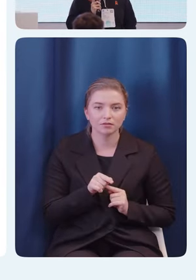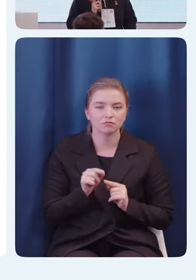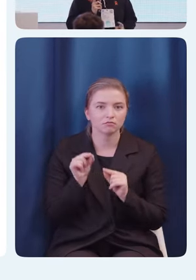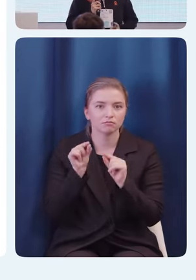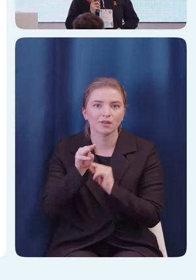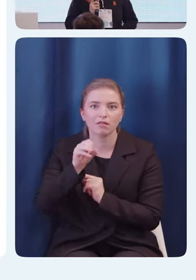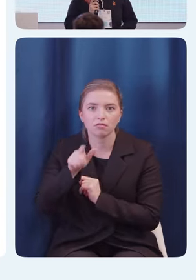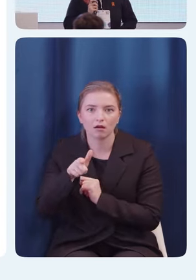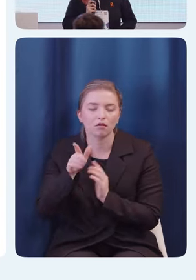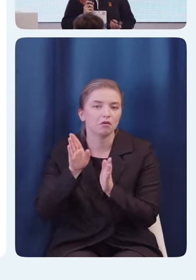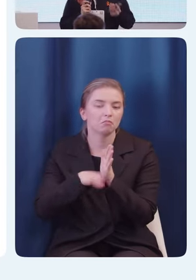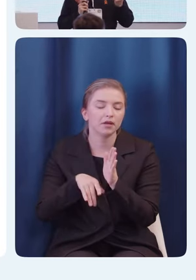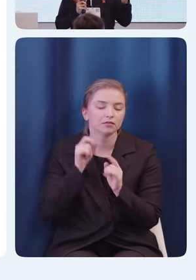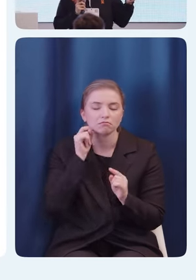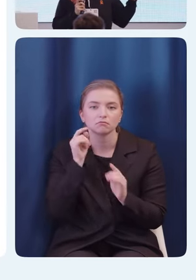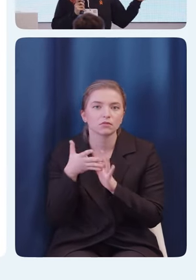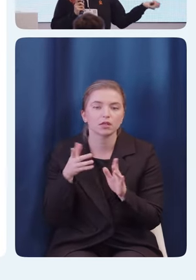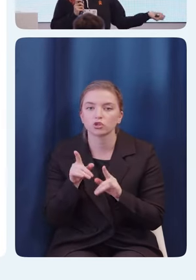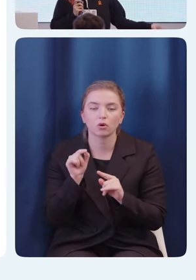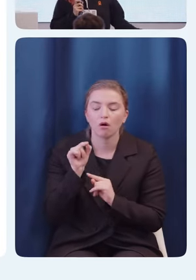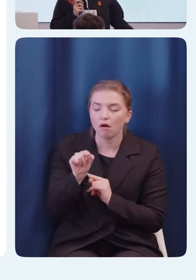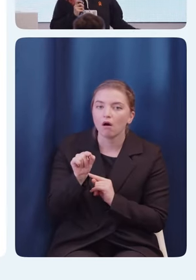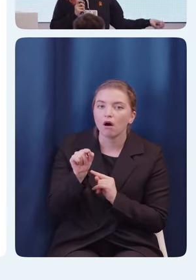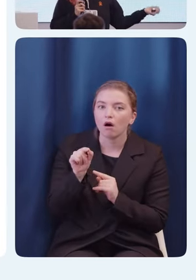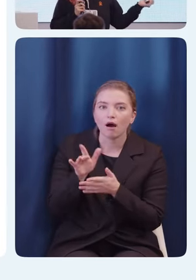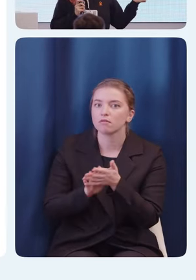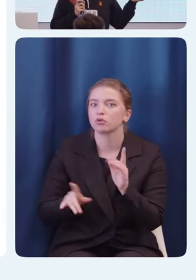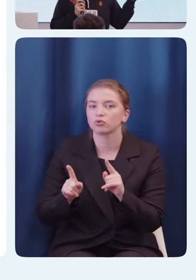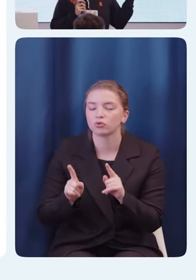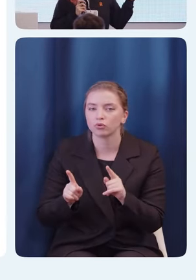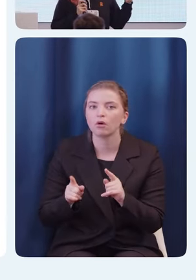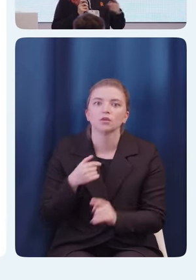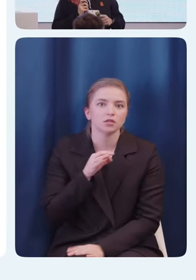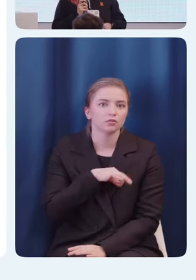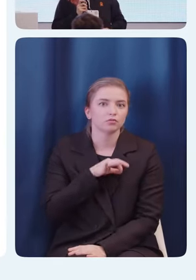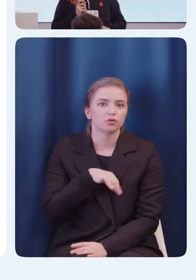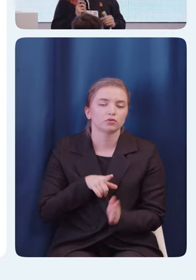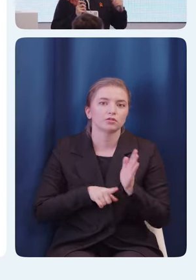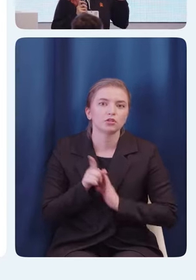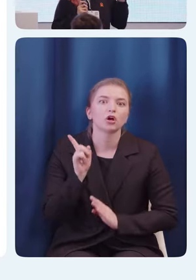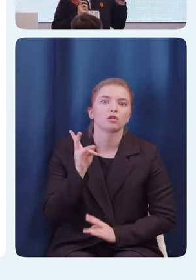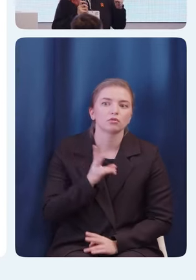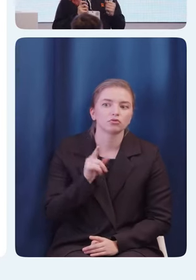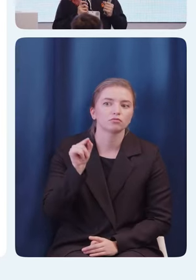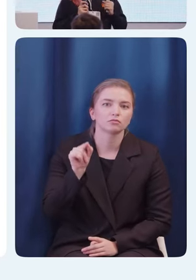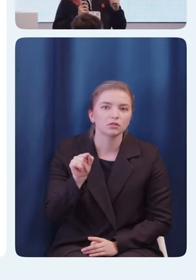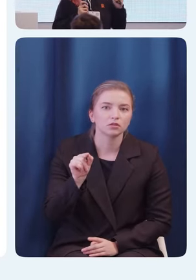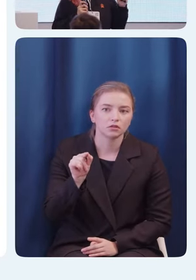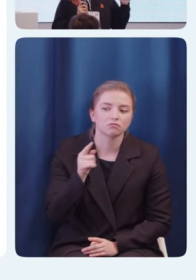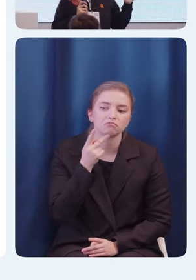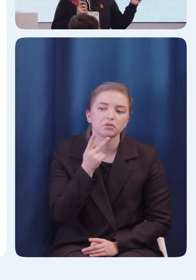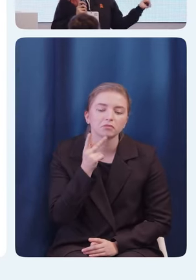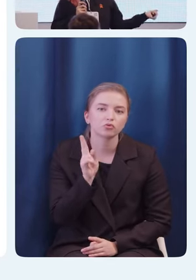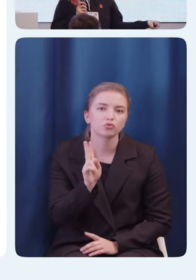того чтобы понять, какое действие произойдет после нажатия на кнопку, пользователю надо сначала нажать и посмотреть,